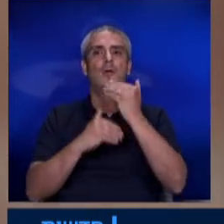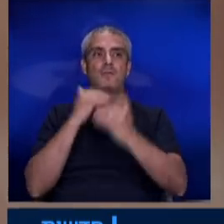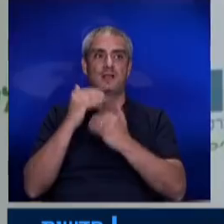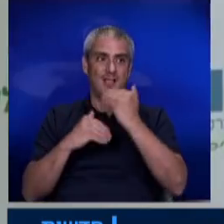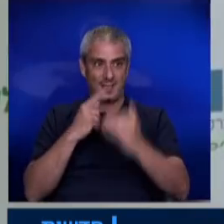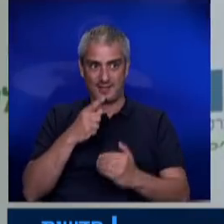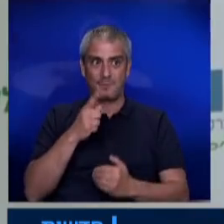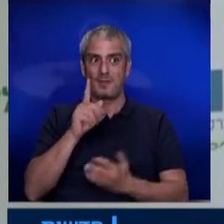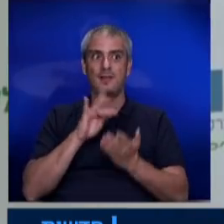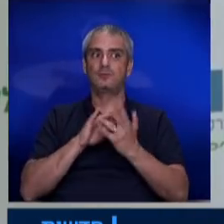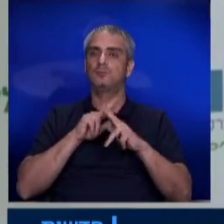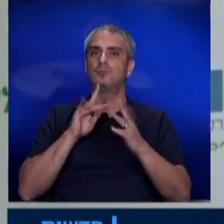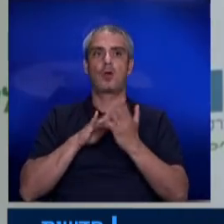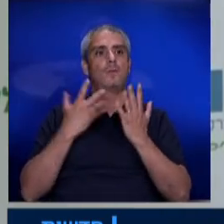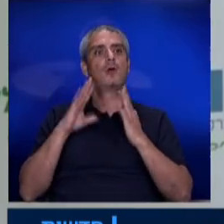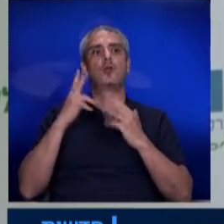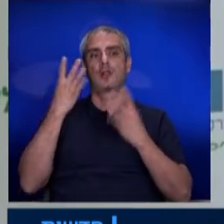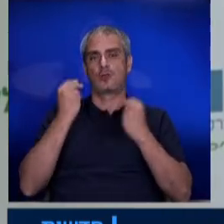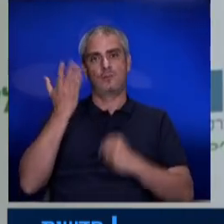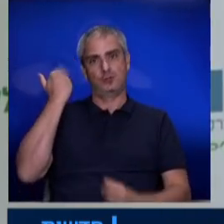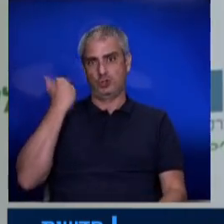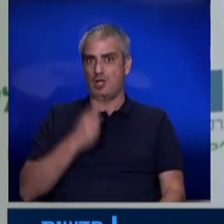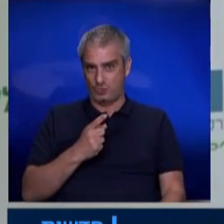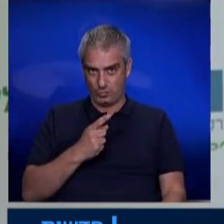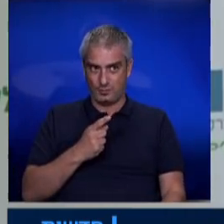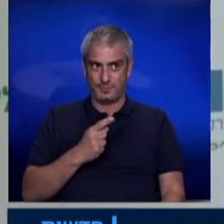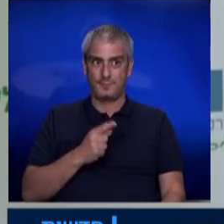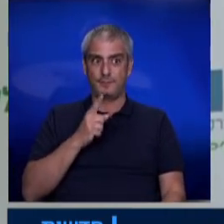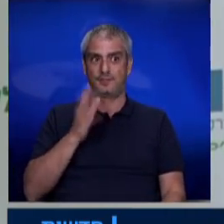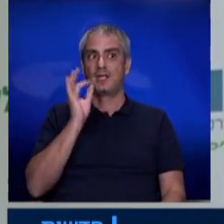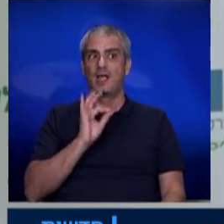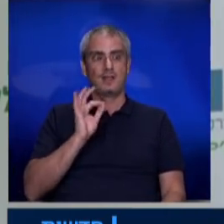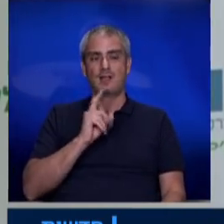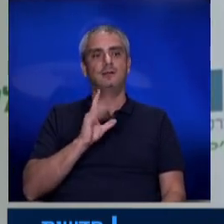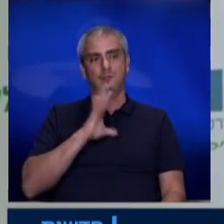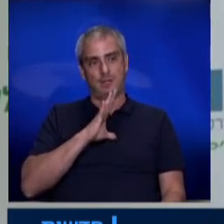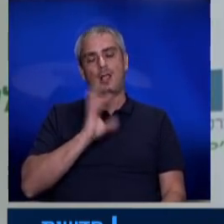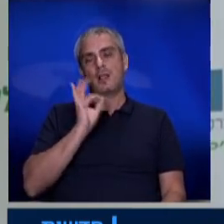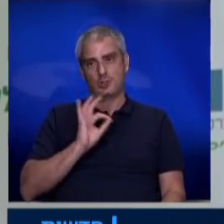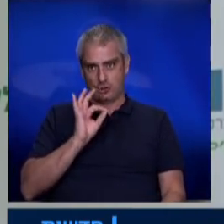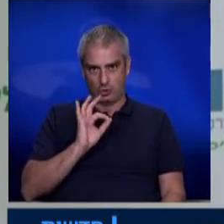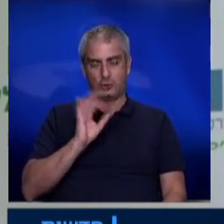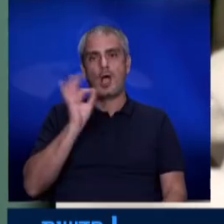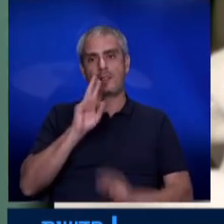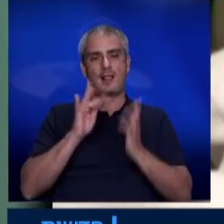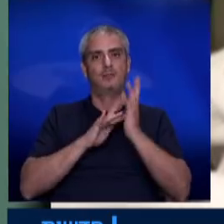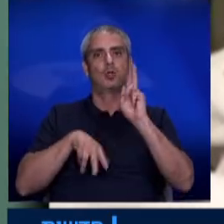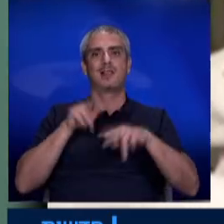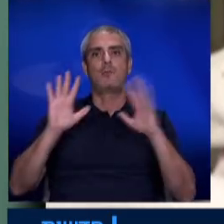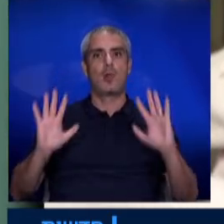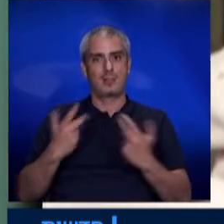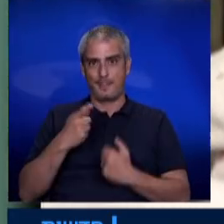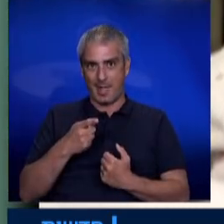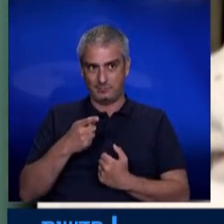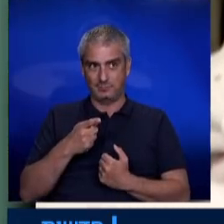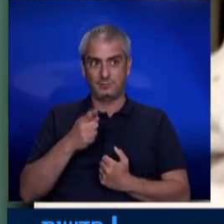במקום הרבה הרבה יותר טוב מאשר הן היו בו. הן עדיין לא יצאו מכלל סכנה, הם עדיין בטיפול נמרץ. אביהן של